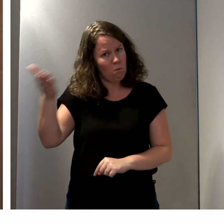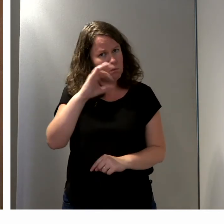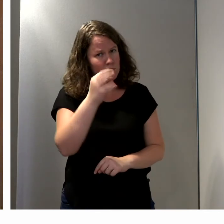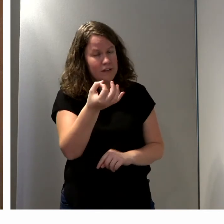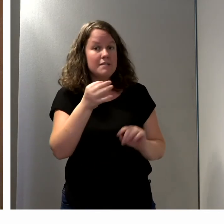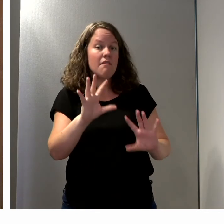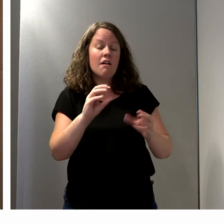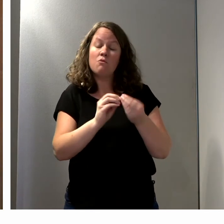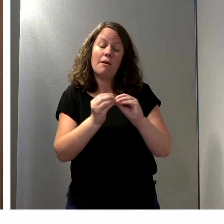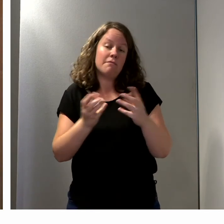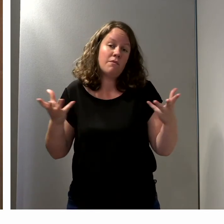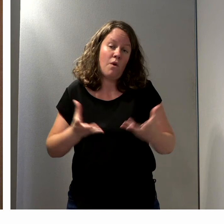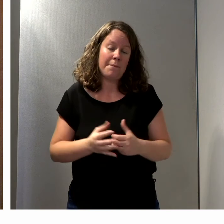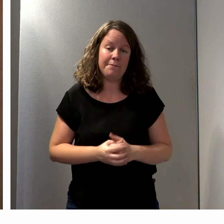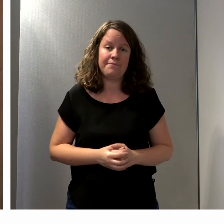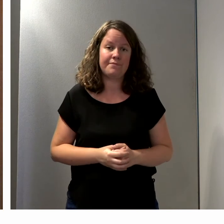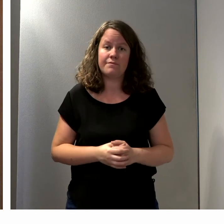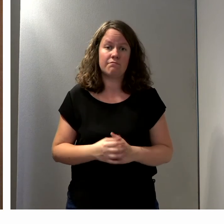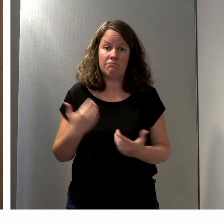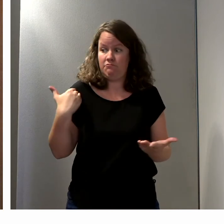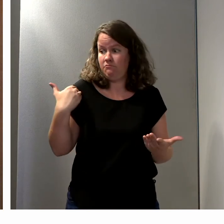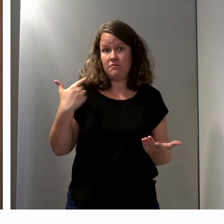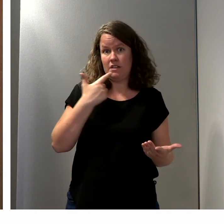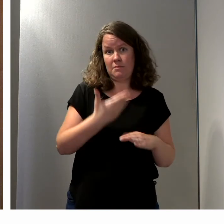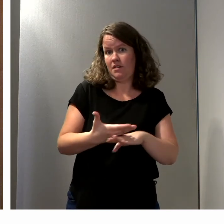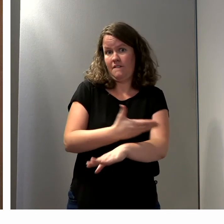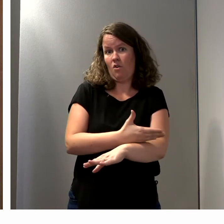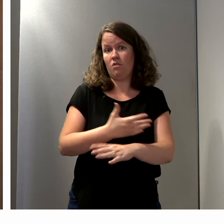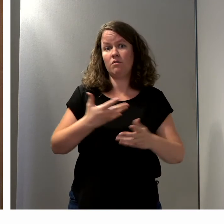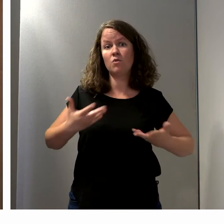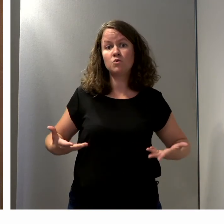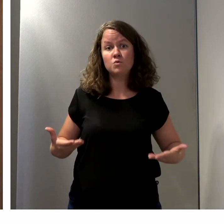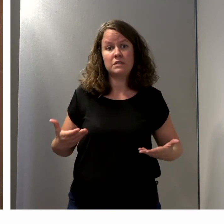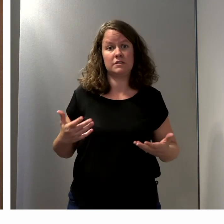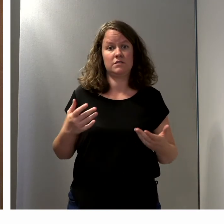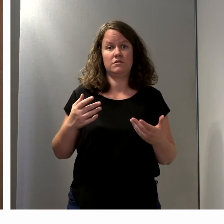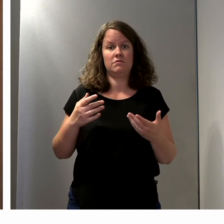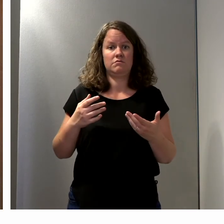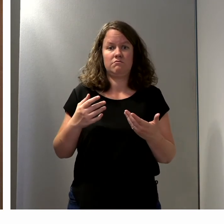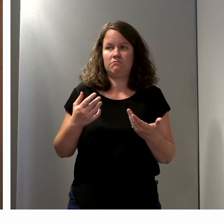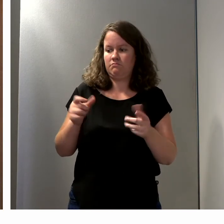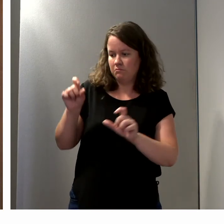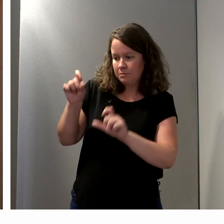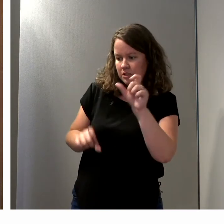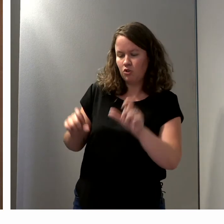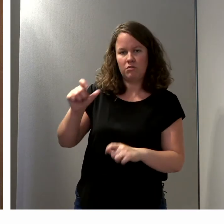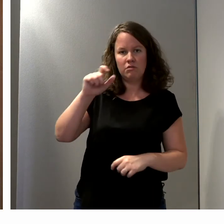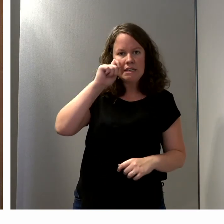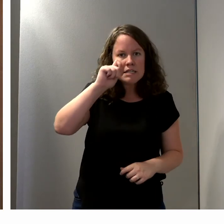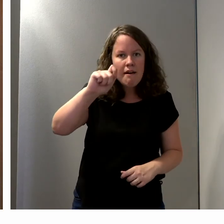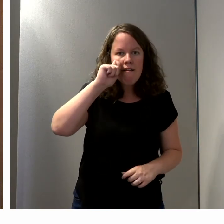qui existe aujourd'hui et qui va nous prendre un peu de temps, c'est celle qui était évoquée juste avant, c'est qu'on n'a pas de compétences identifiées, on n'a pas